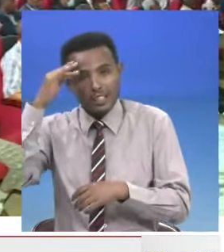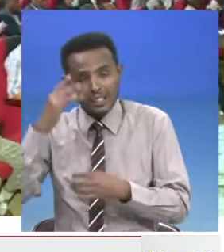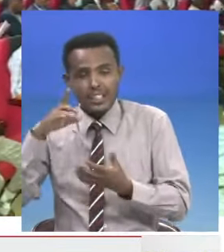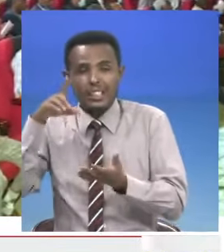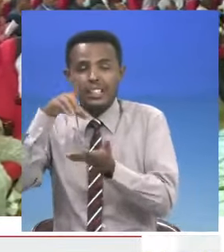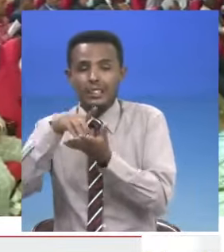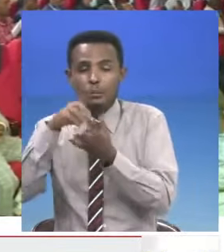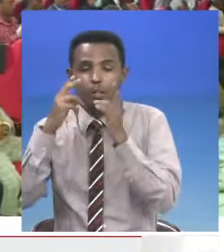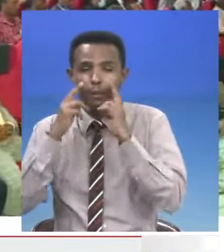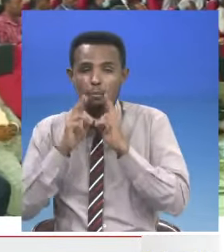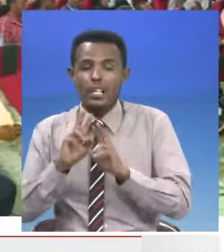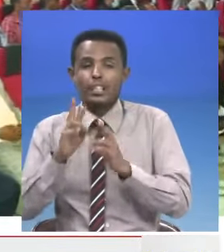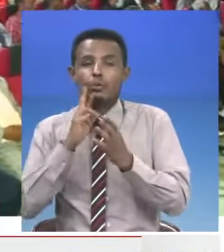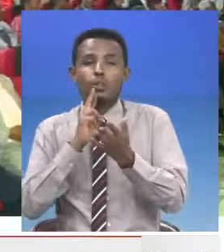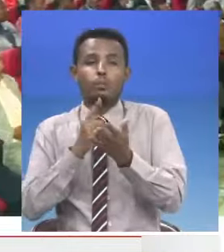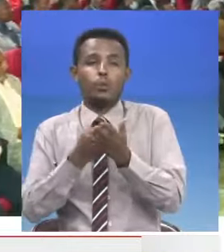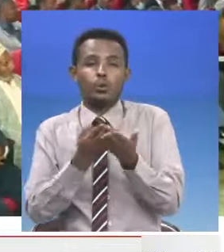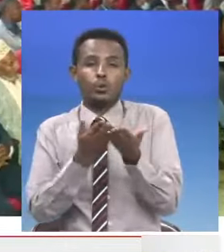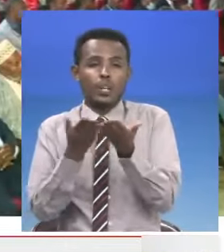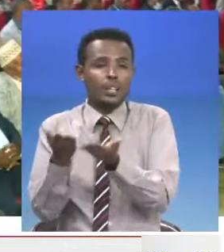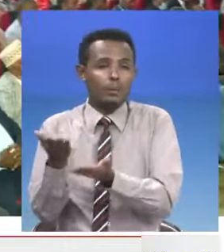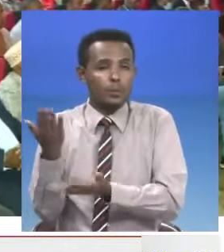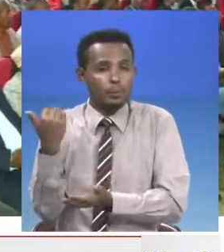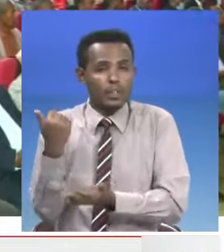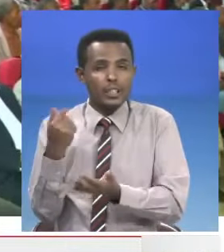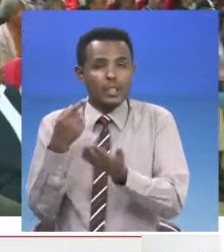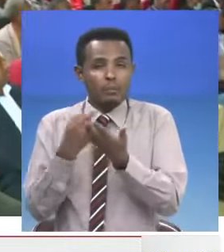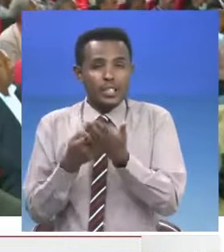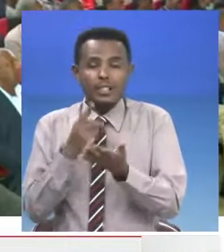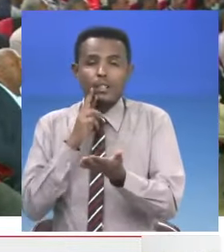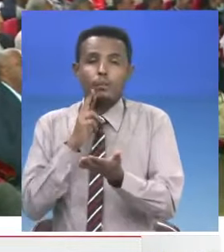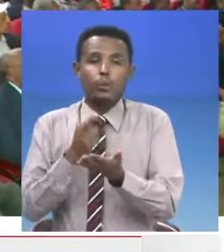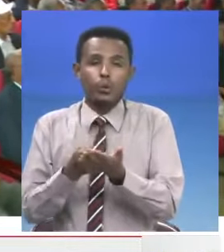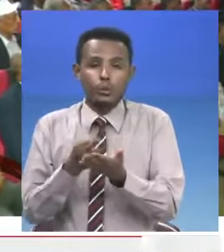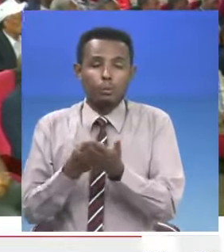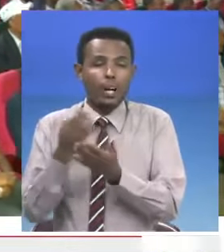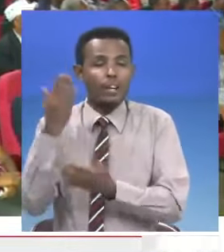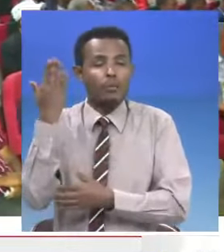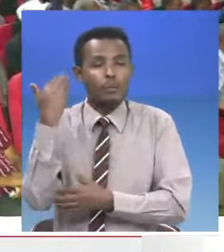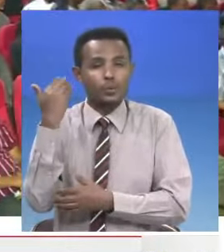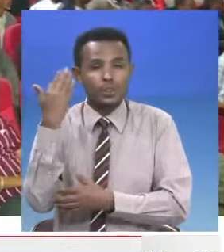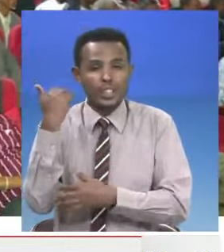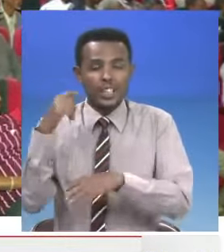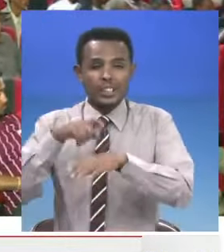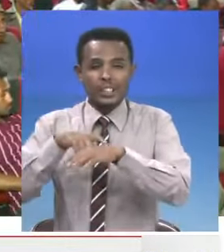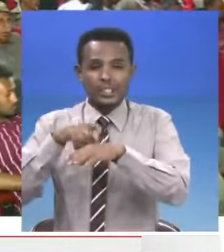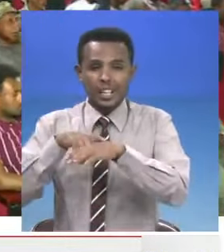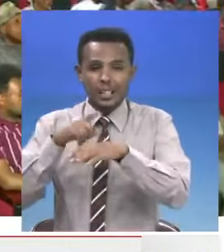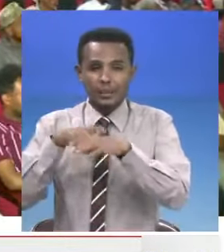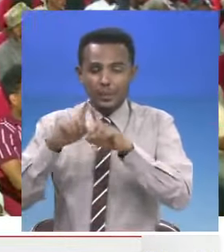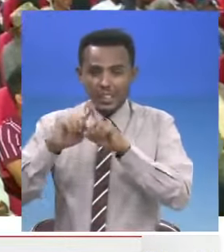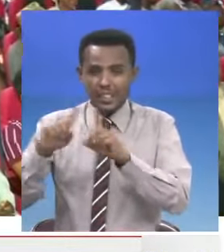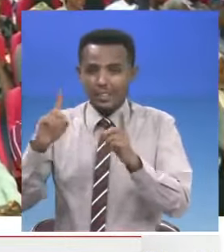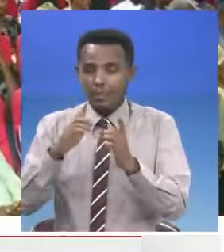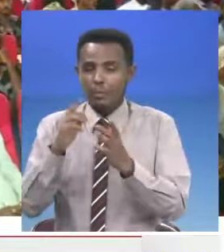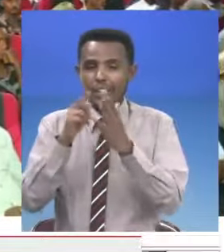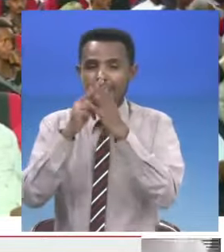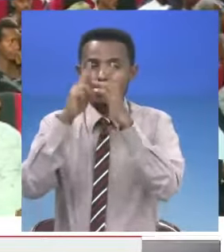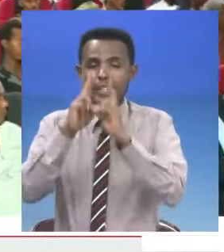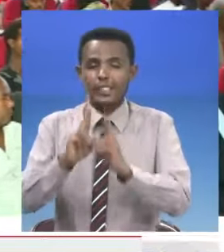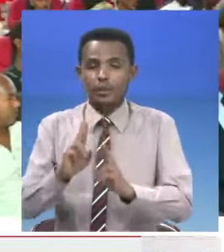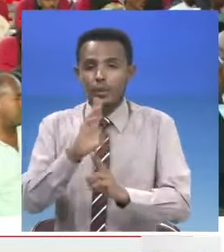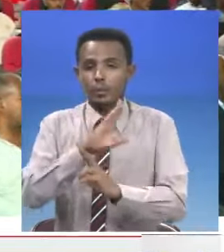የከተማዋን የሚመለከቱ ሪፖርቶችን አቅርበው ነበረ። እንግዲህ በዚህ ሪፖርት ባለፉት ጊዜያት በተለይ ደግሞ ከህግ